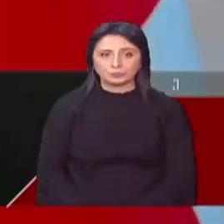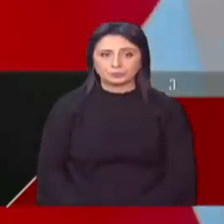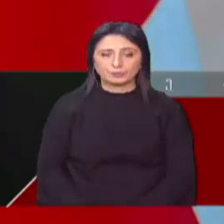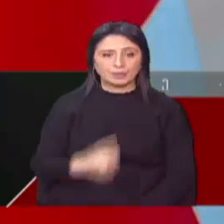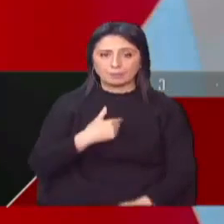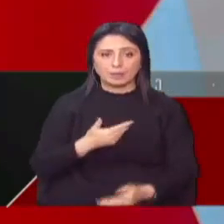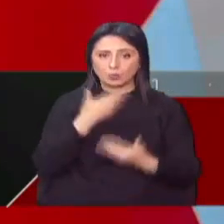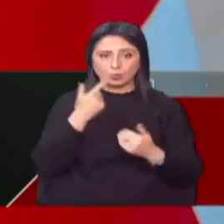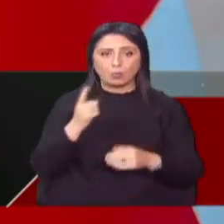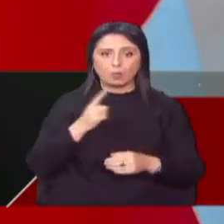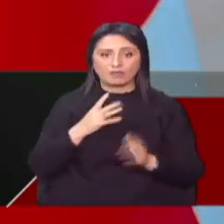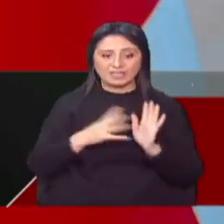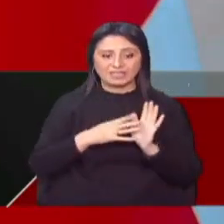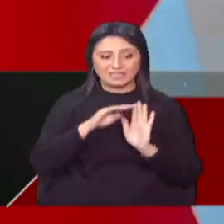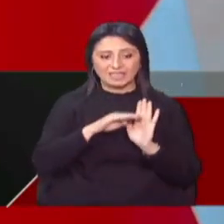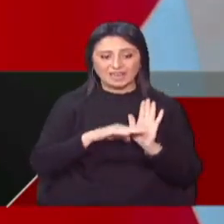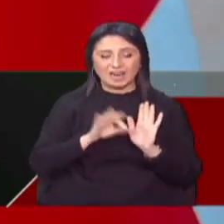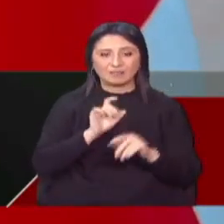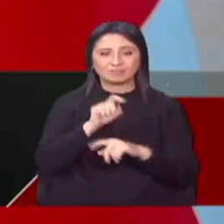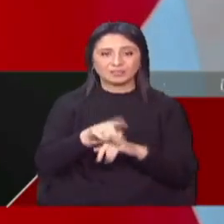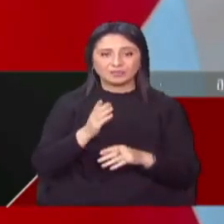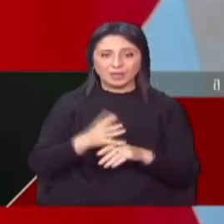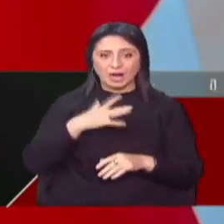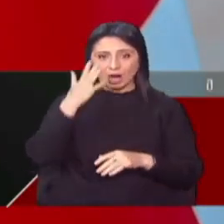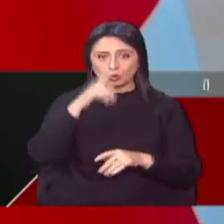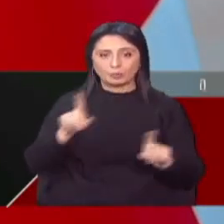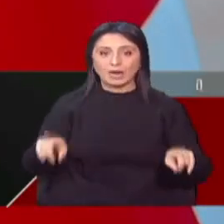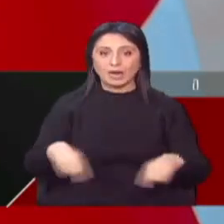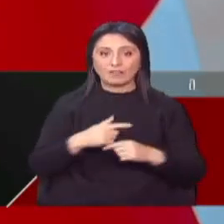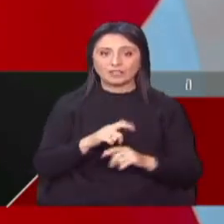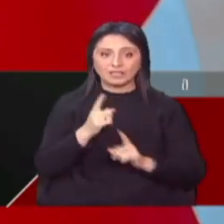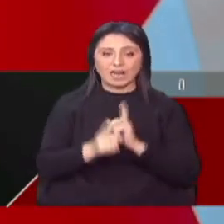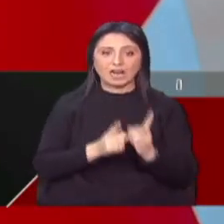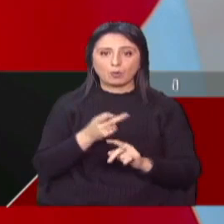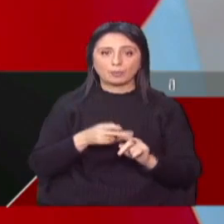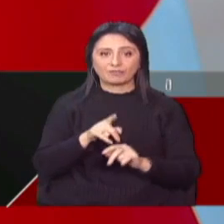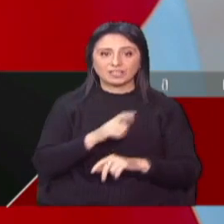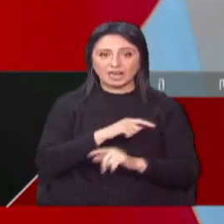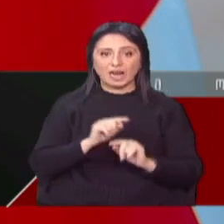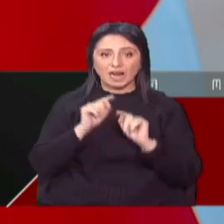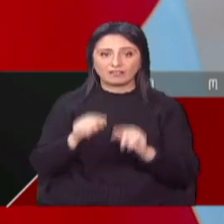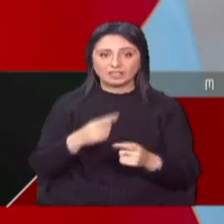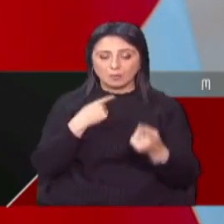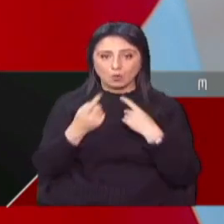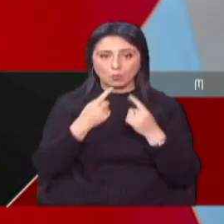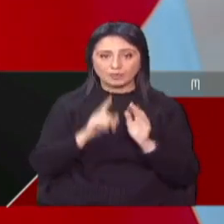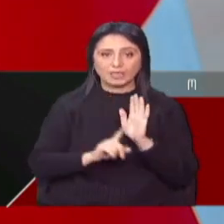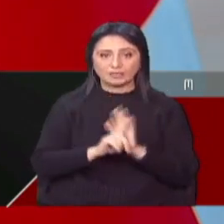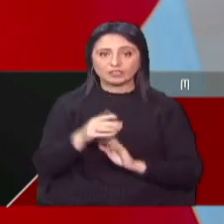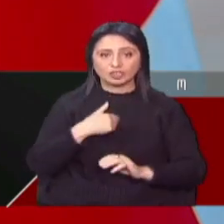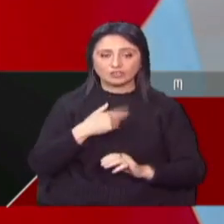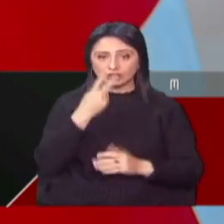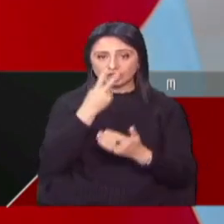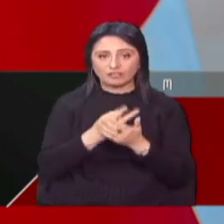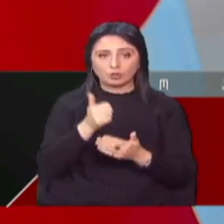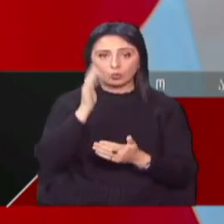Mă arma cu Melodini, rom, schadat, mis context, ci cartul lui Osaba, ca nahorcele, reforma, ci mistis, rom, ca zaurian, mis Melopare, ca bebi, da, iți hoți, șoan șef, ca